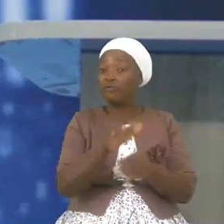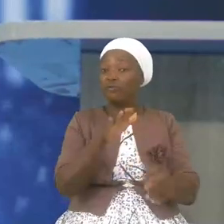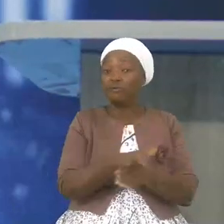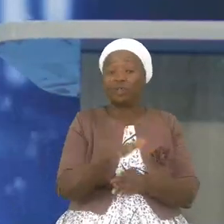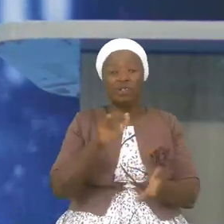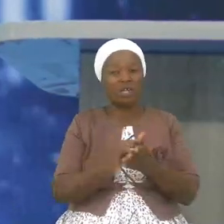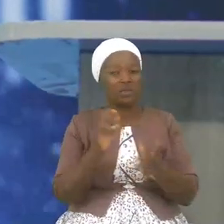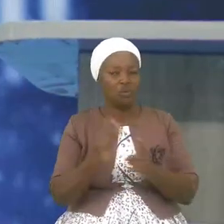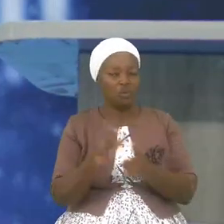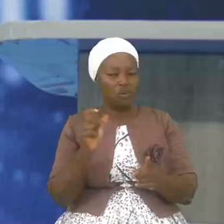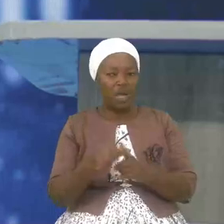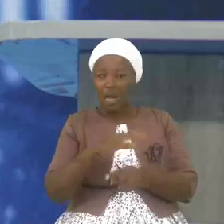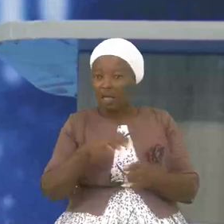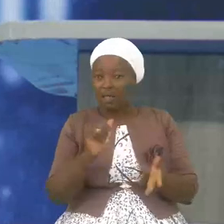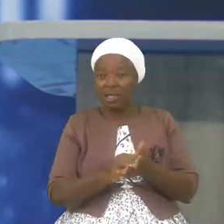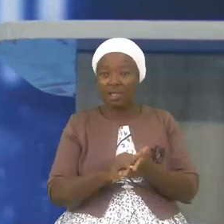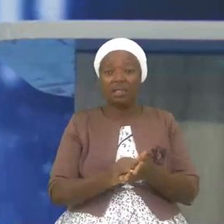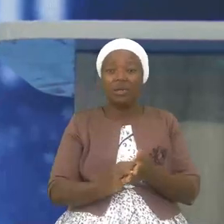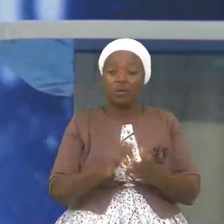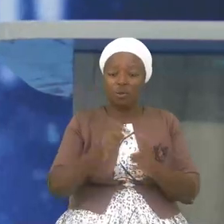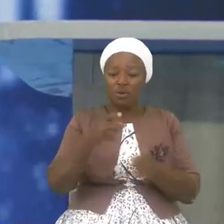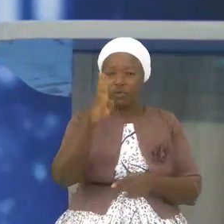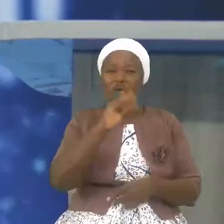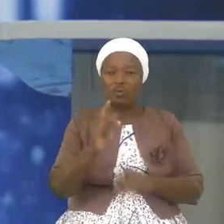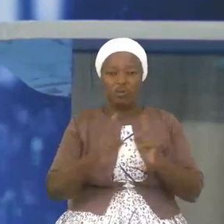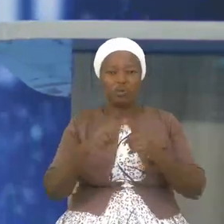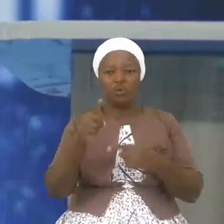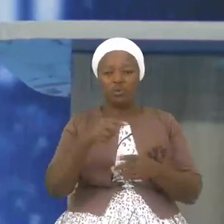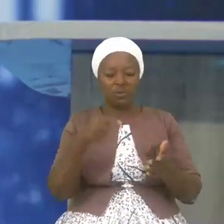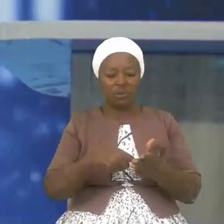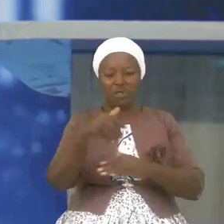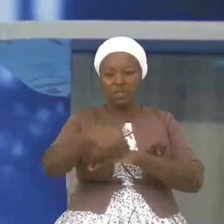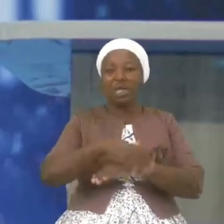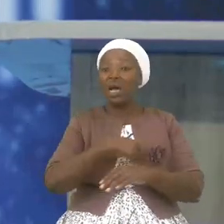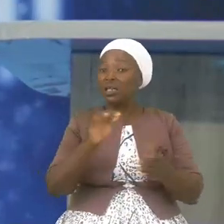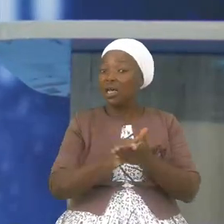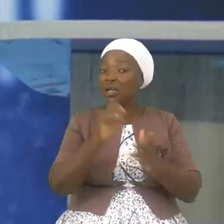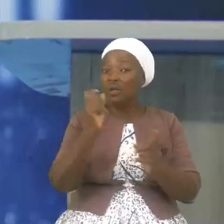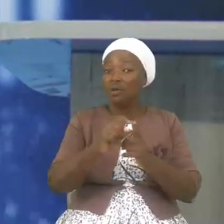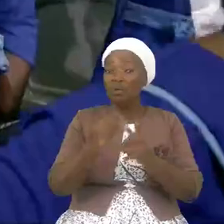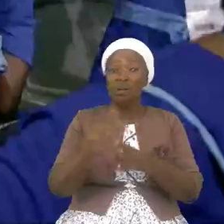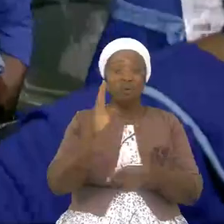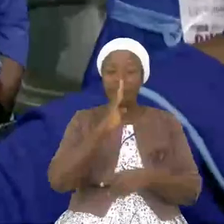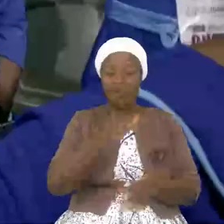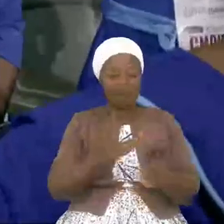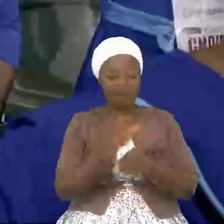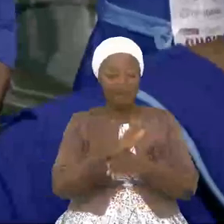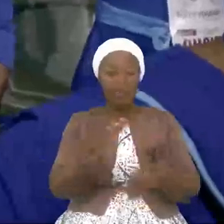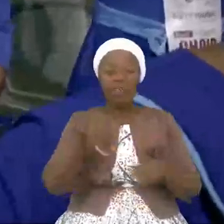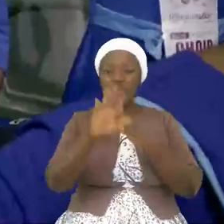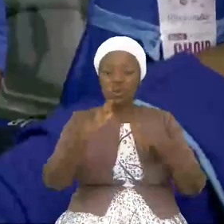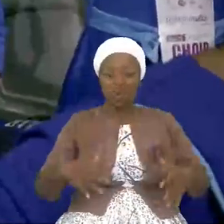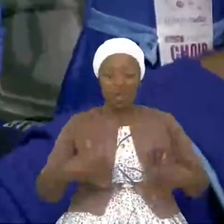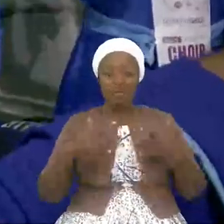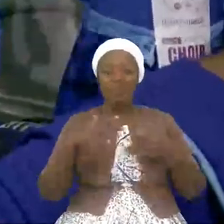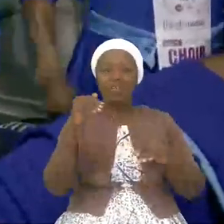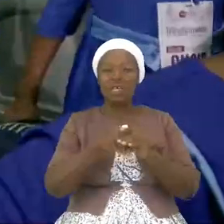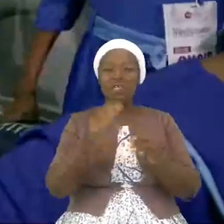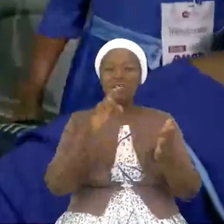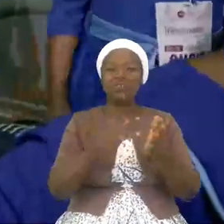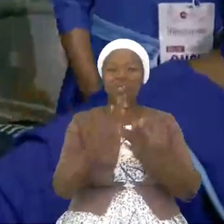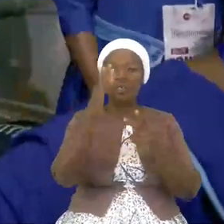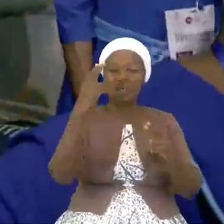pour l'accomplir. Et la parole de Dieu te sera déclarée ce soir. Et la parole sera accomplie dans ta vie